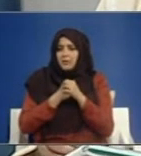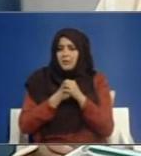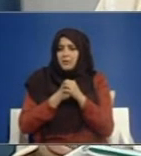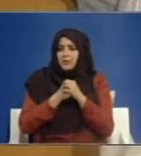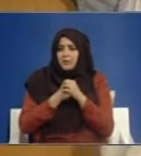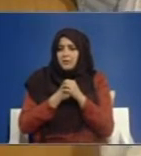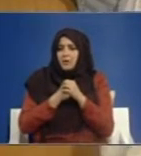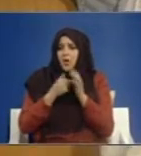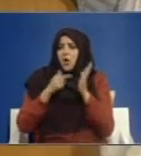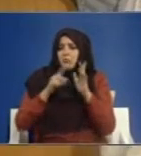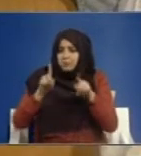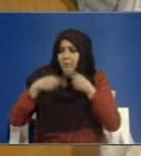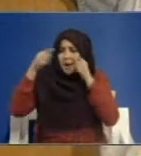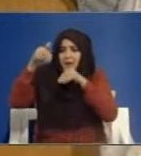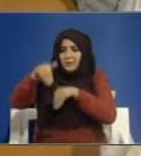للجبانة؟